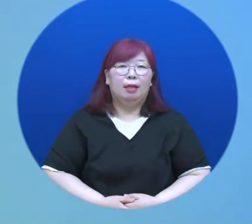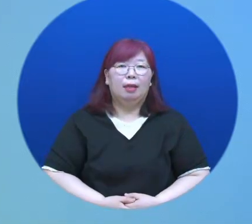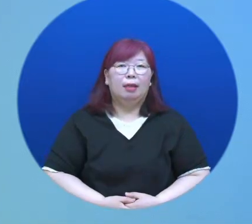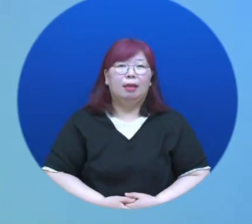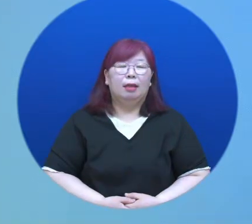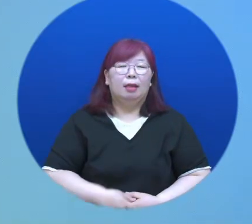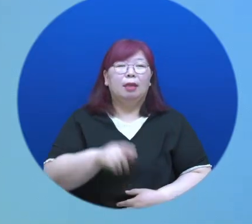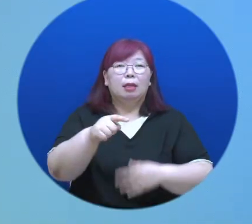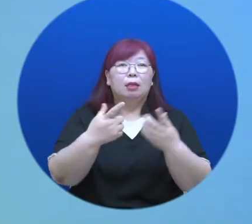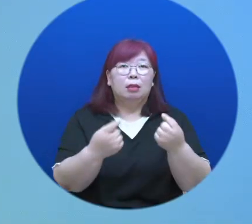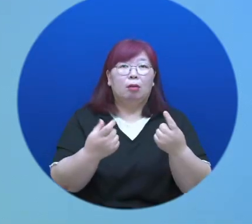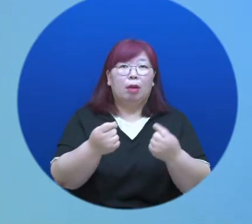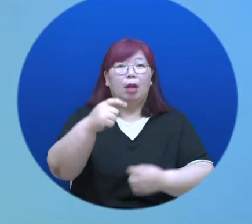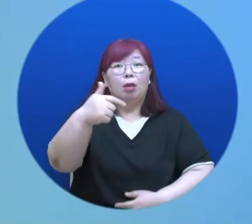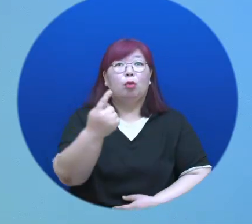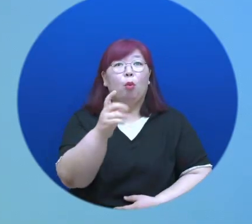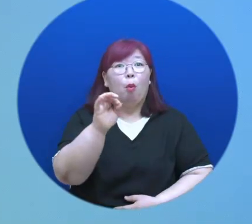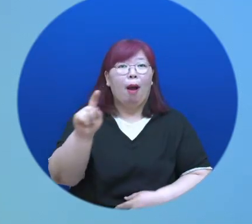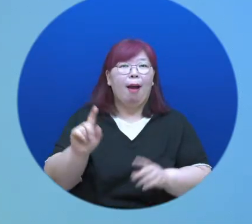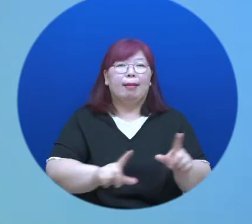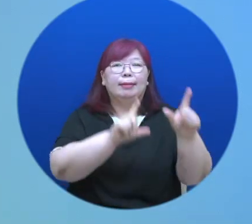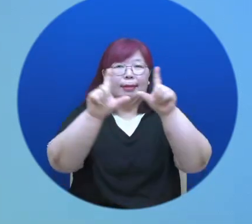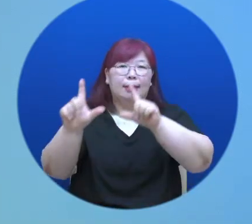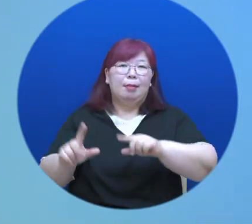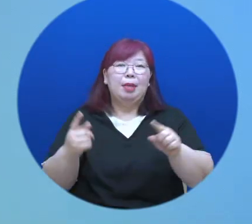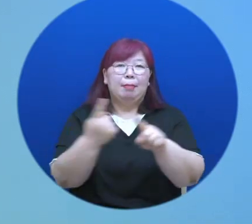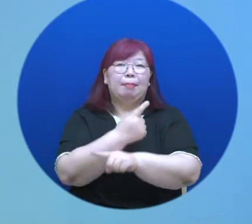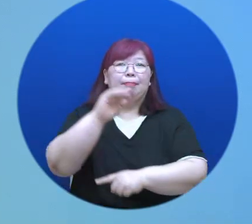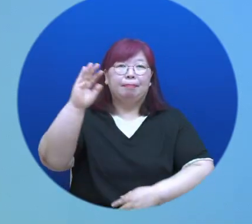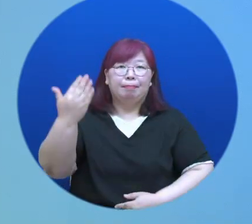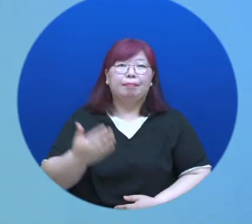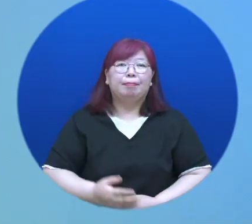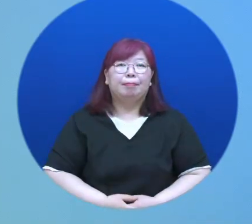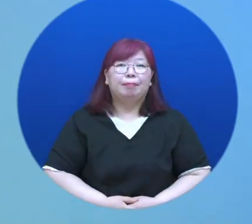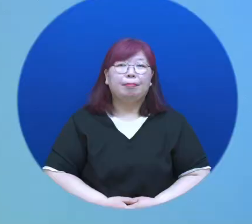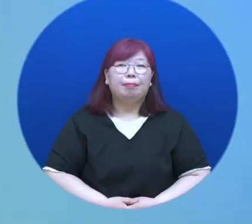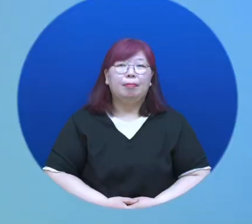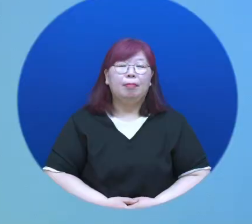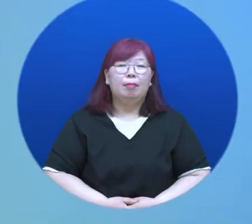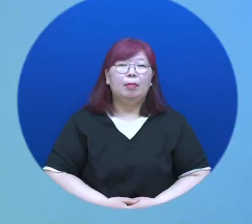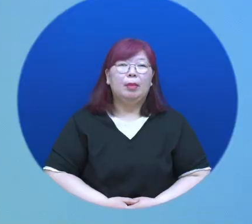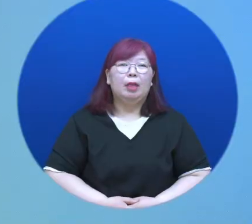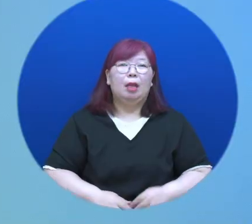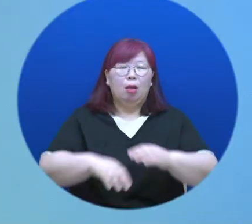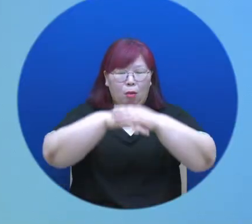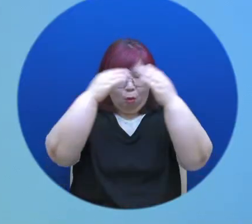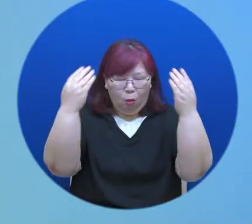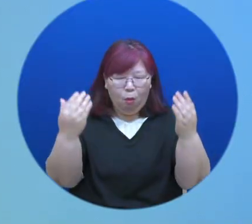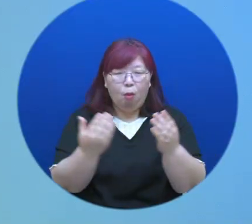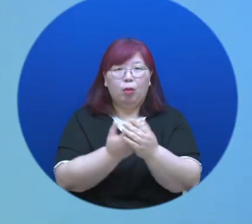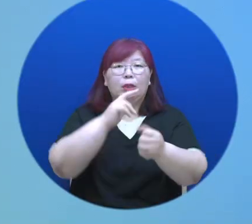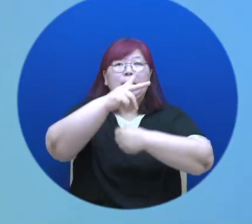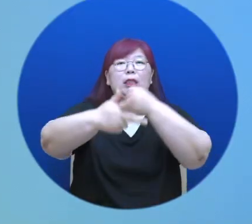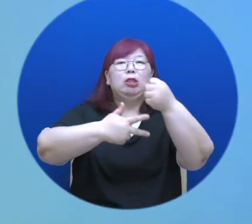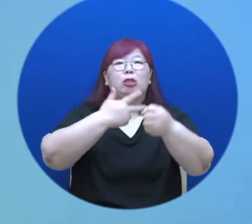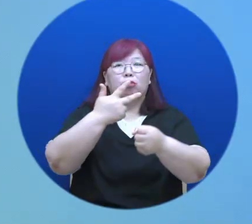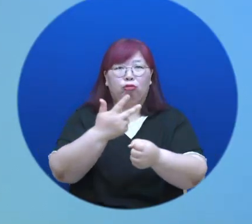삶에 반전이 시작됩니다. 그리고 인류 역사의